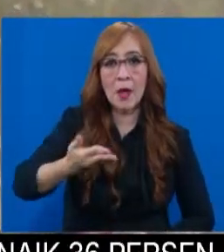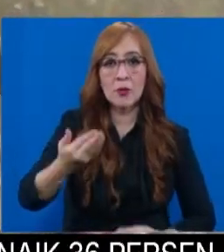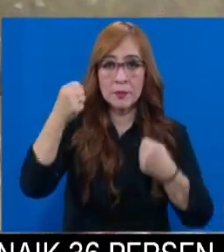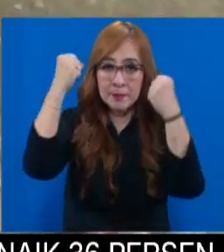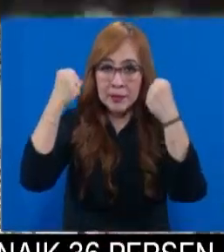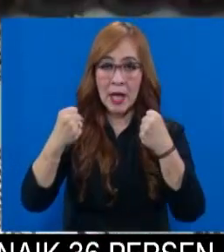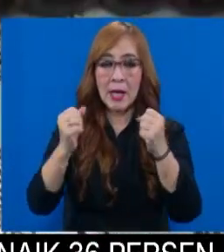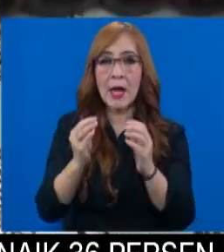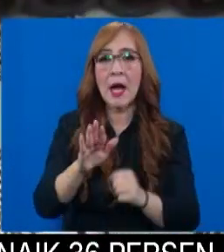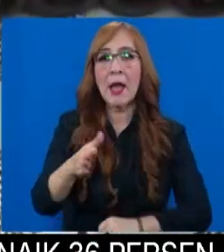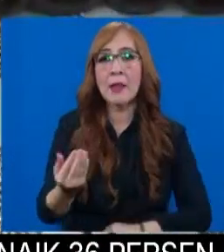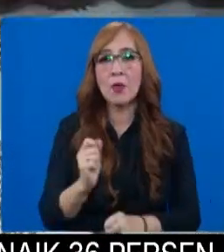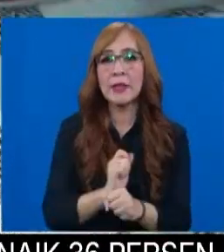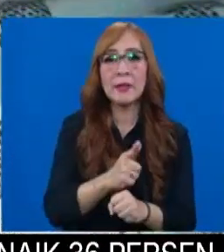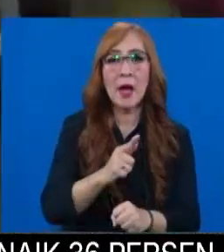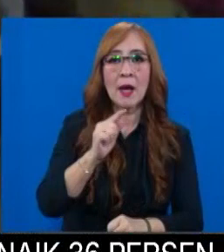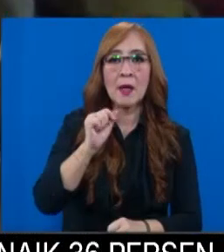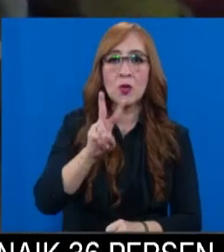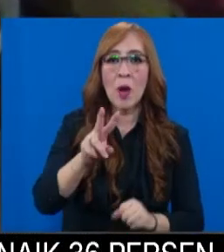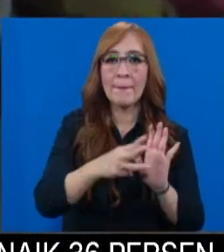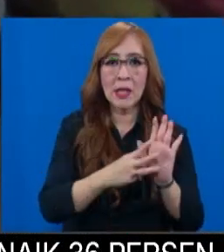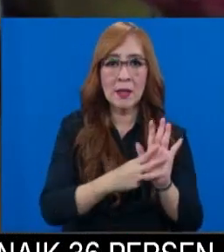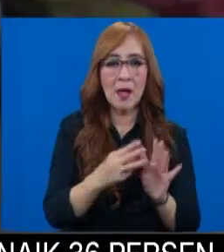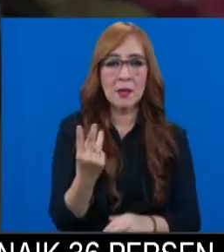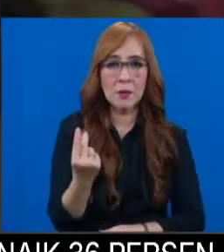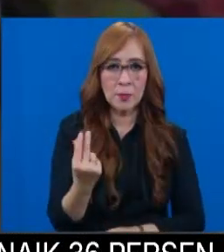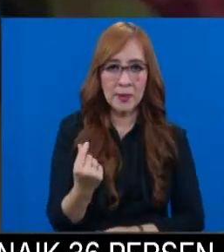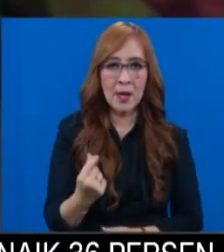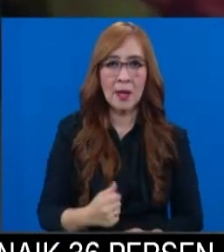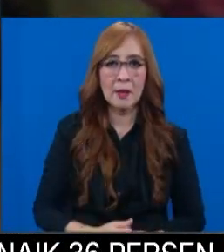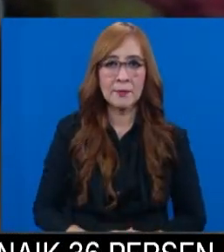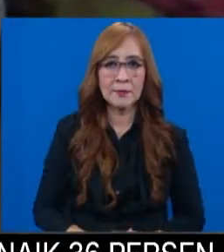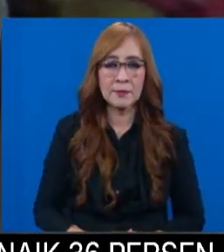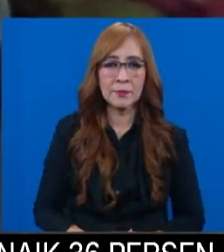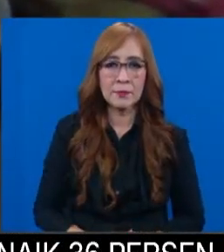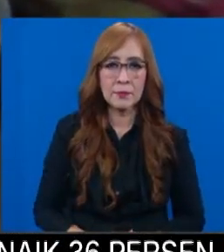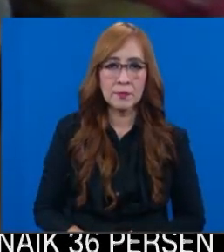atau denda maksimal 2 miliar rupiah. Tim Liputan CNN Indonesia.